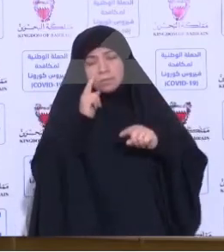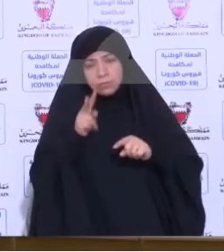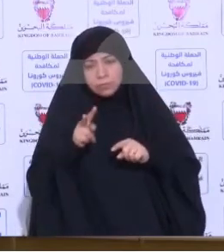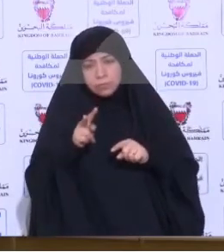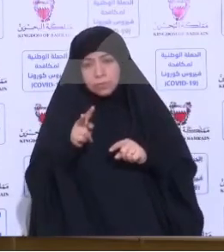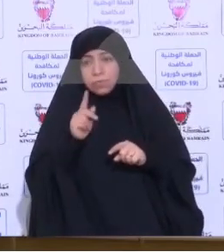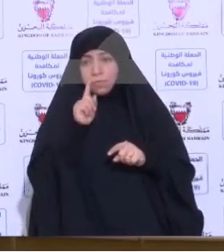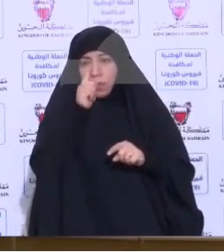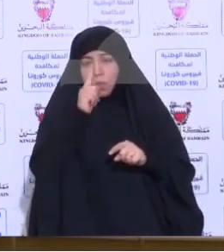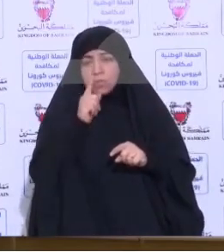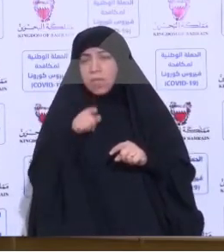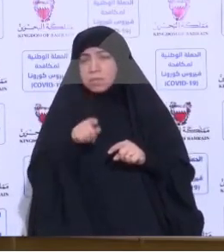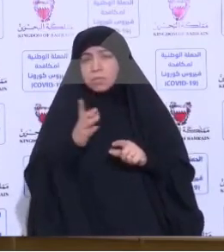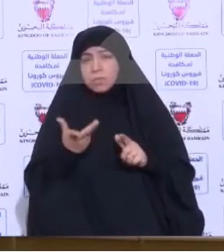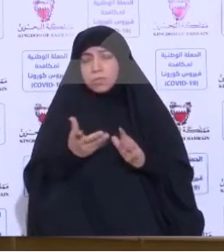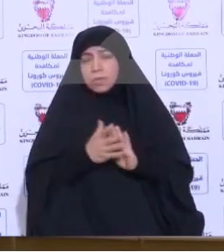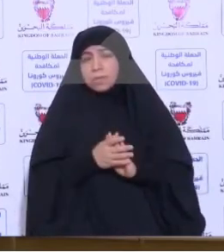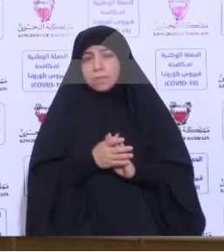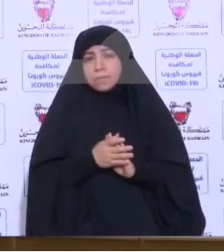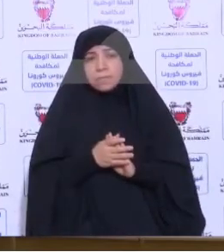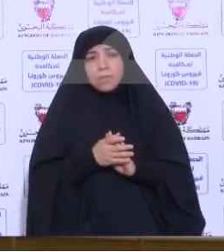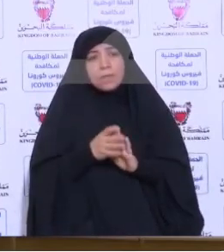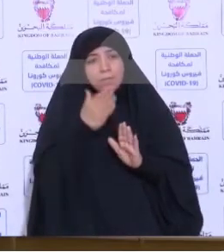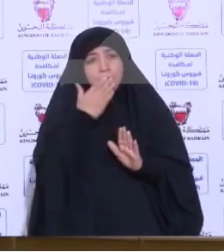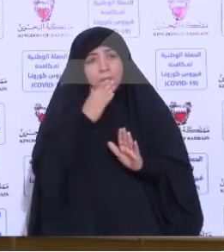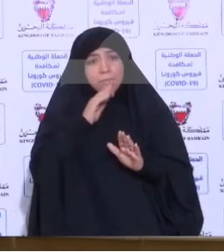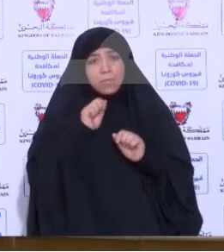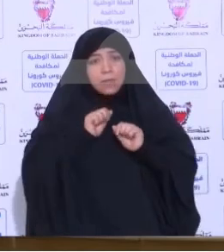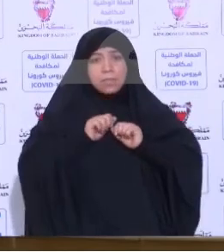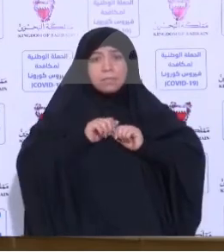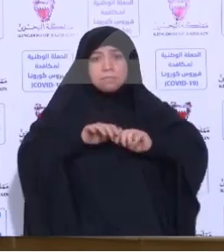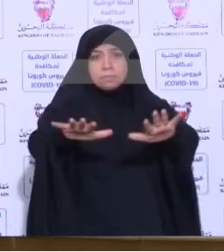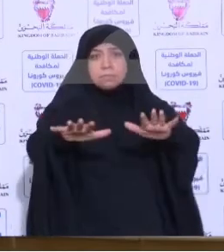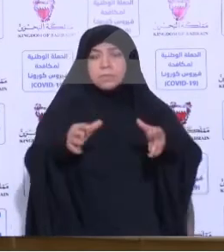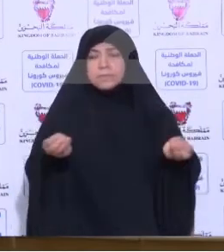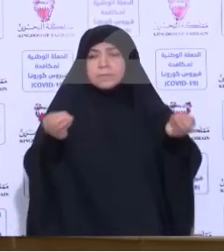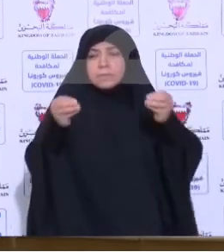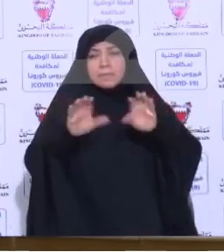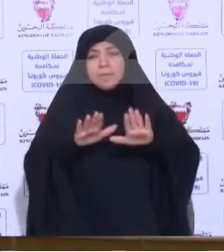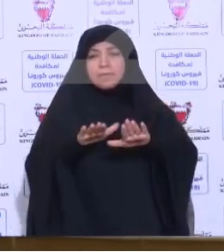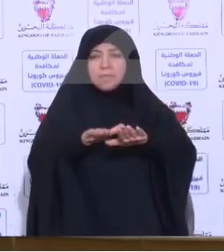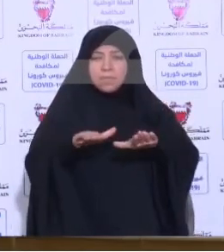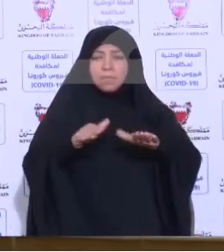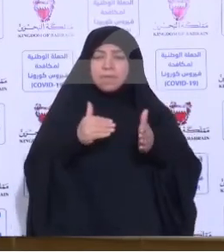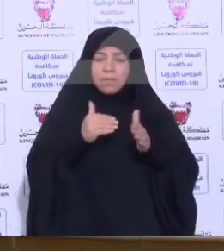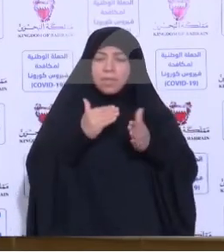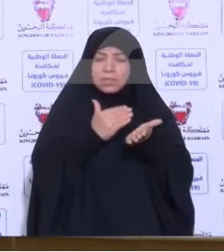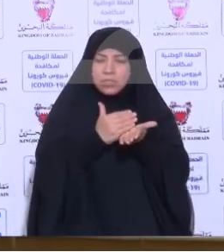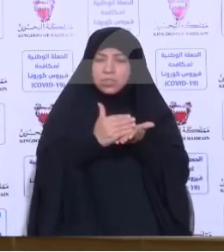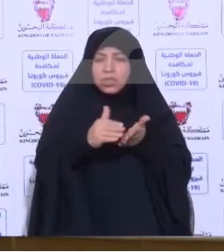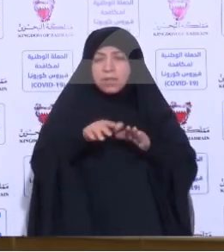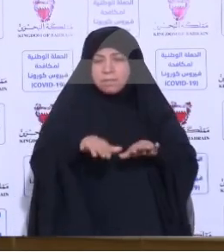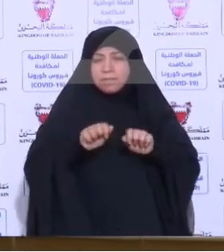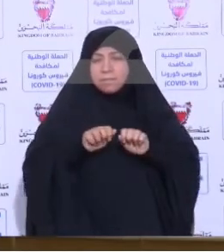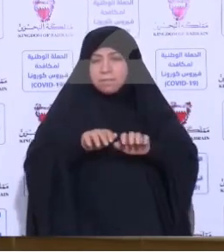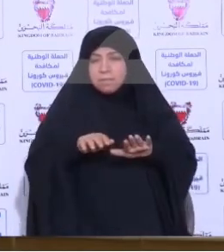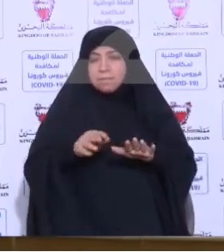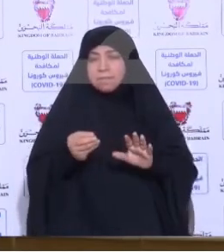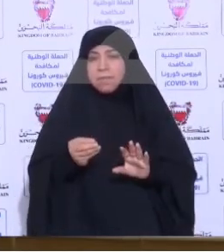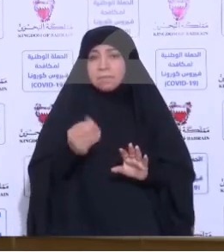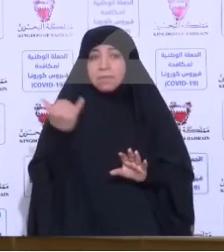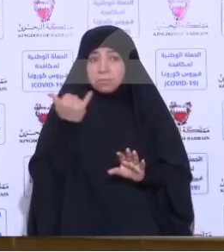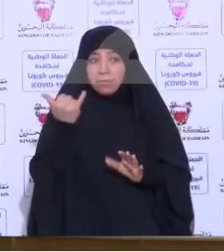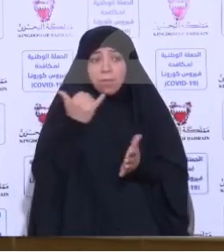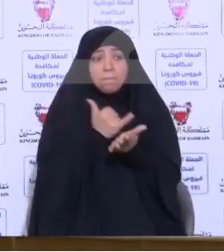هذا المؤشر على ثبات في الانتشار، ويذكرنا بمسؤوليتنا الفردية